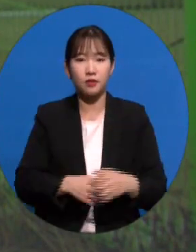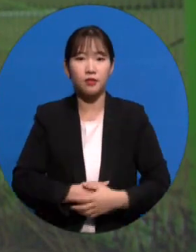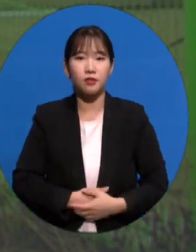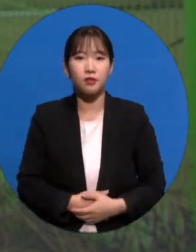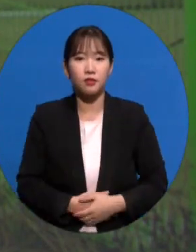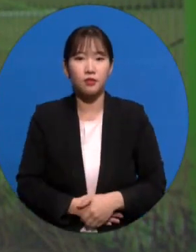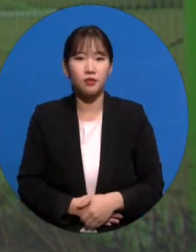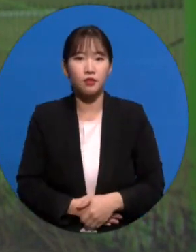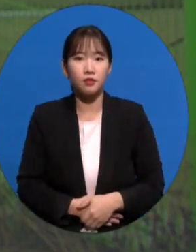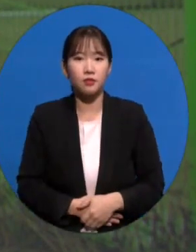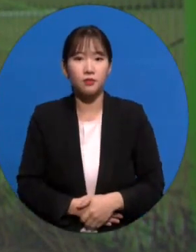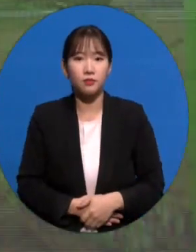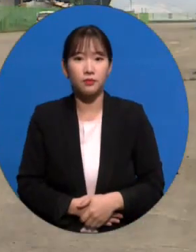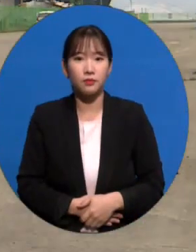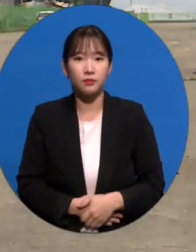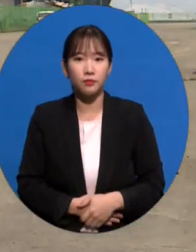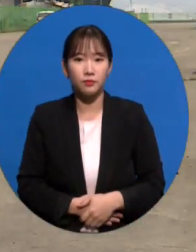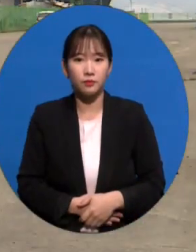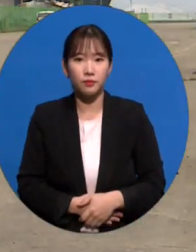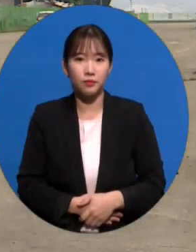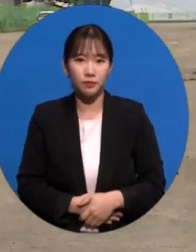양정은 기자입니다.